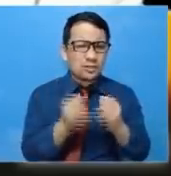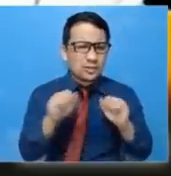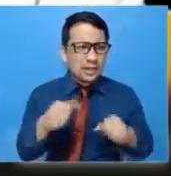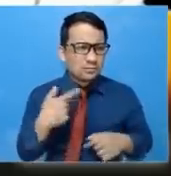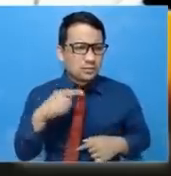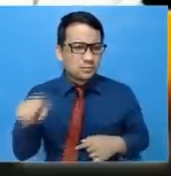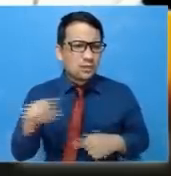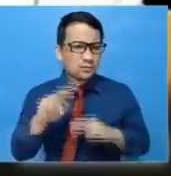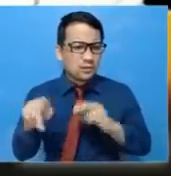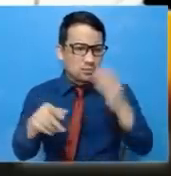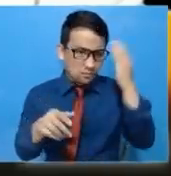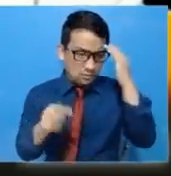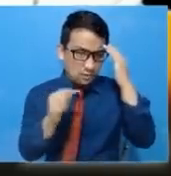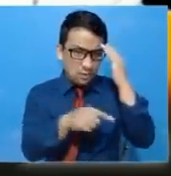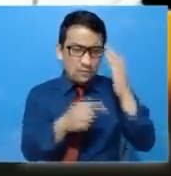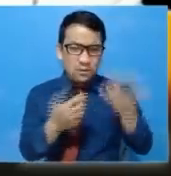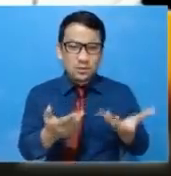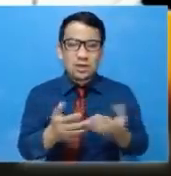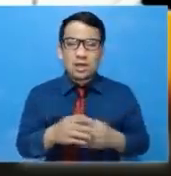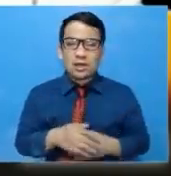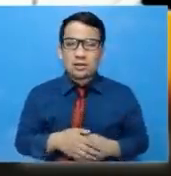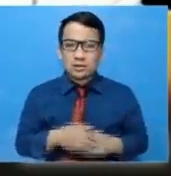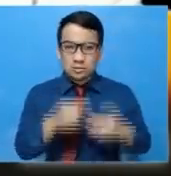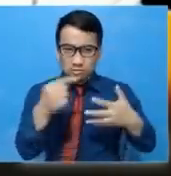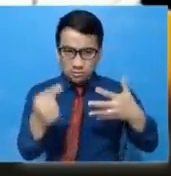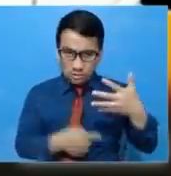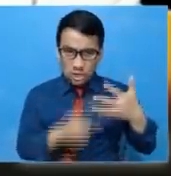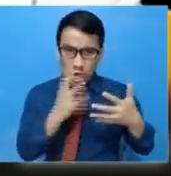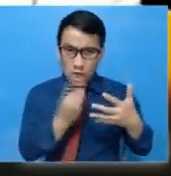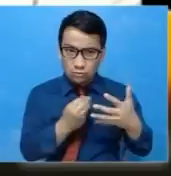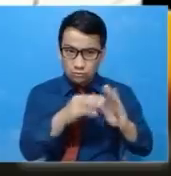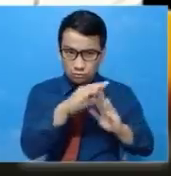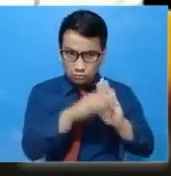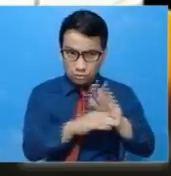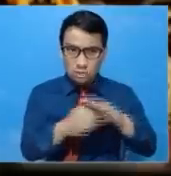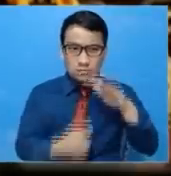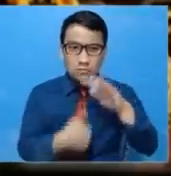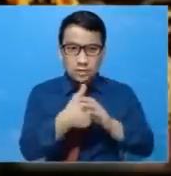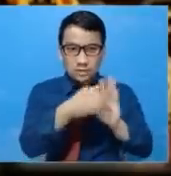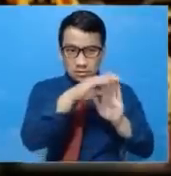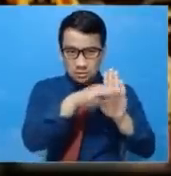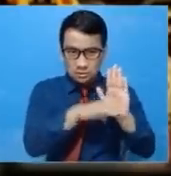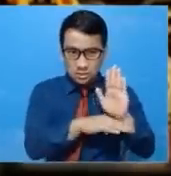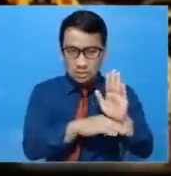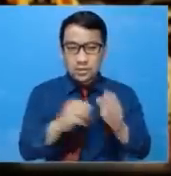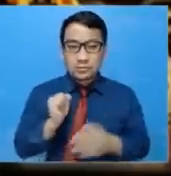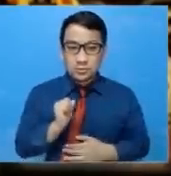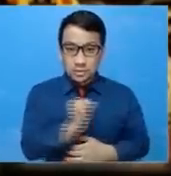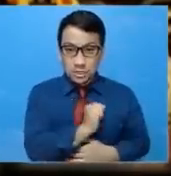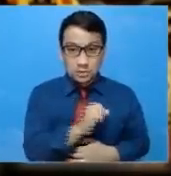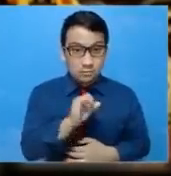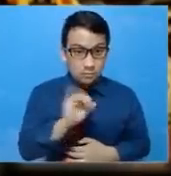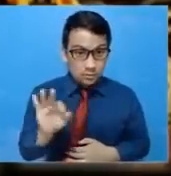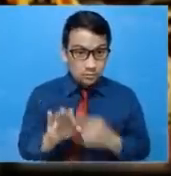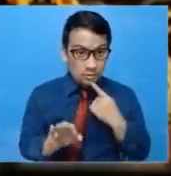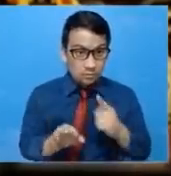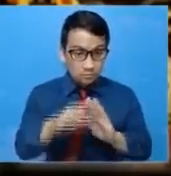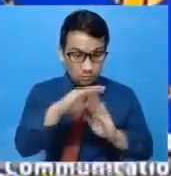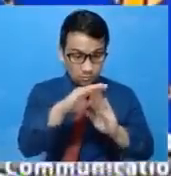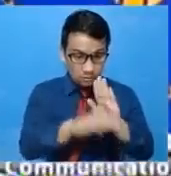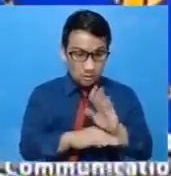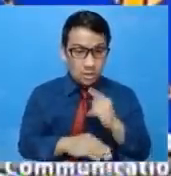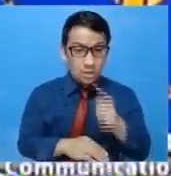kilala naman daw pala ni Pacquiao ang mga korup sa gobyerno, maglabas daw ng listahan ng senador. Dahil kung hindi... Pag hindi mo nagawa